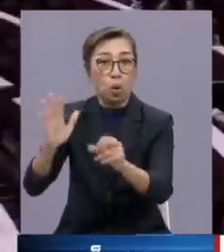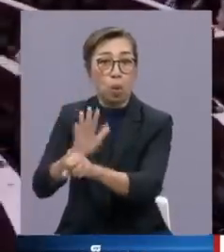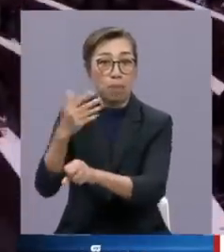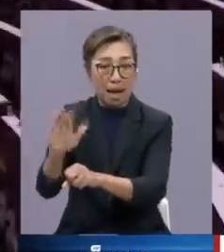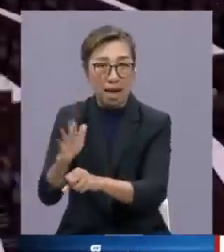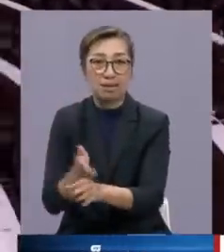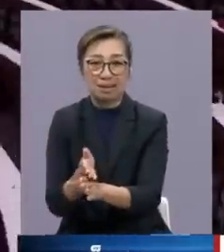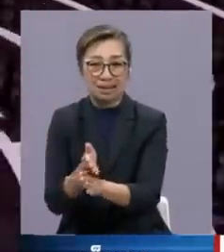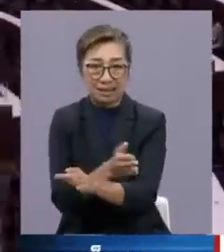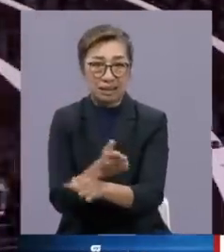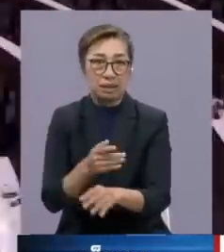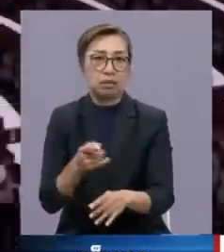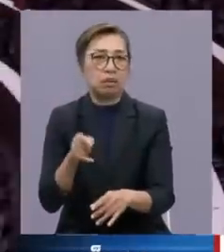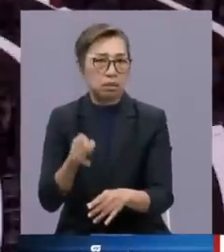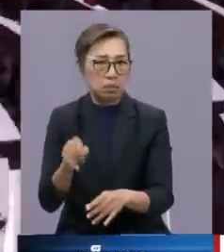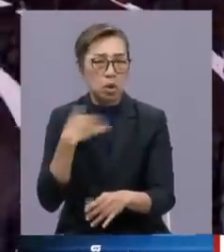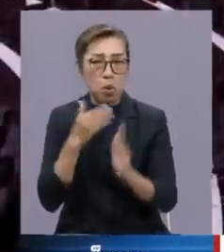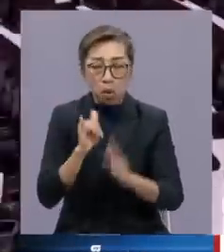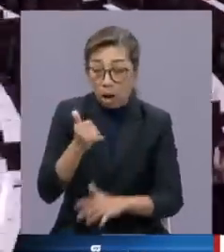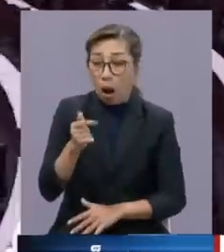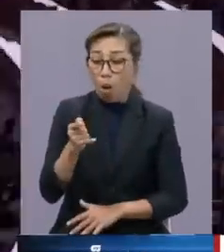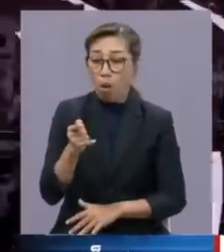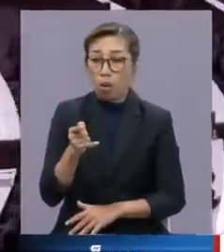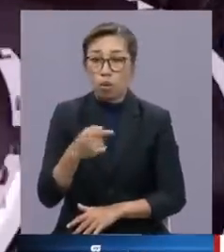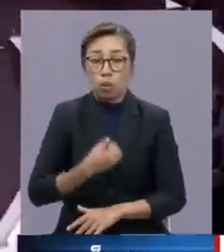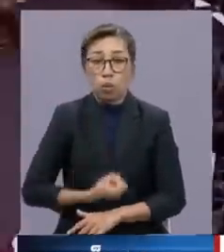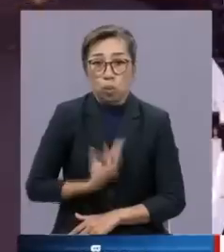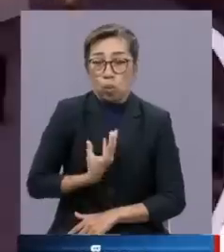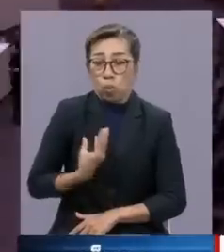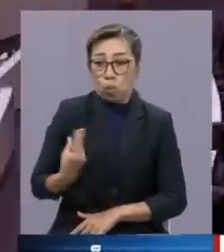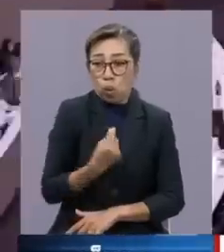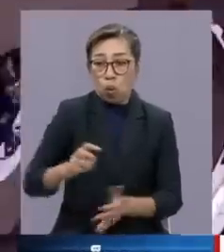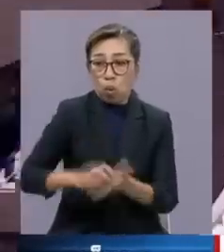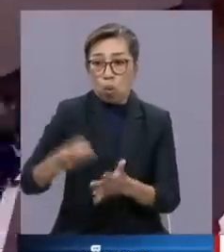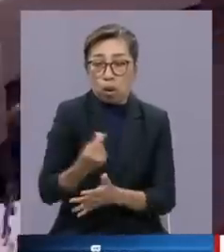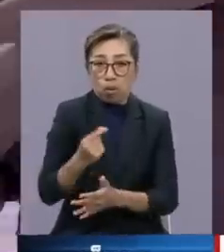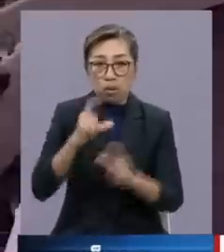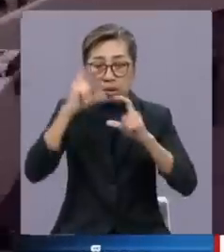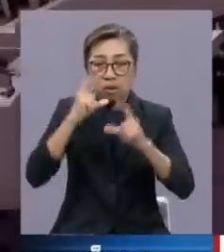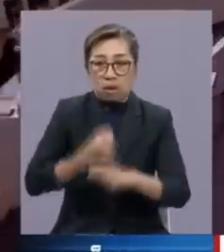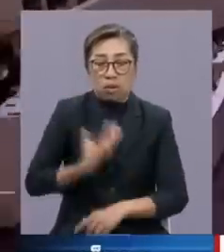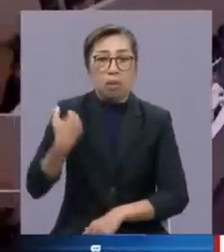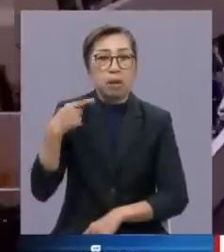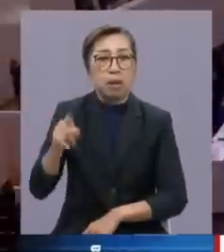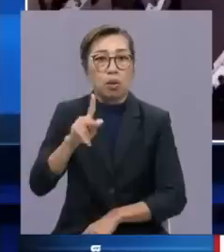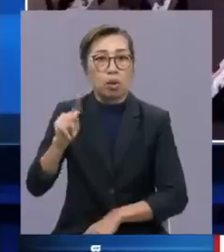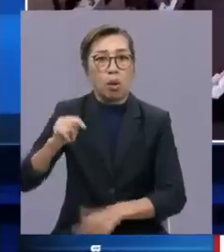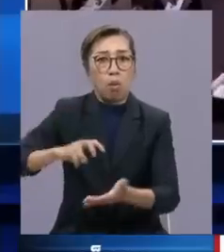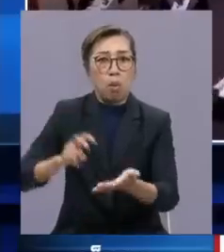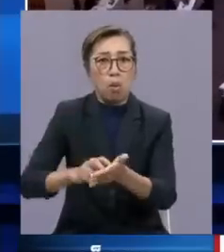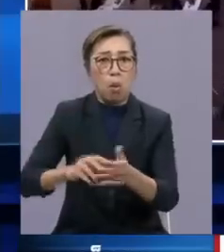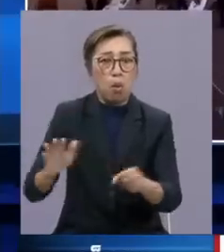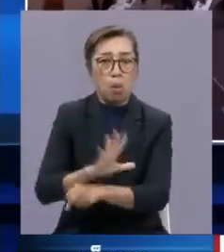ก่อนไทม์ไลน์นั้นร่วมเดือนเนี่ยทำให้บางคนตกใจจนควบคุมสีหน้าอารมณ์ไม่ได้กกต.ทำอย่างนี้ได้ยัง